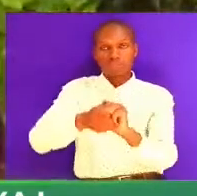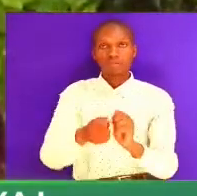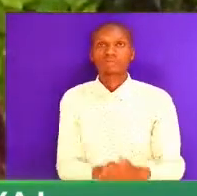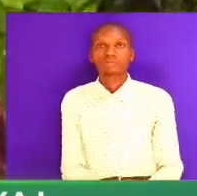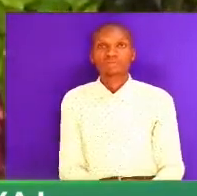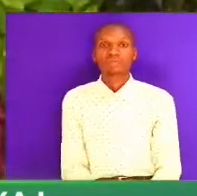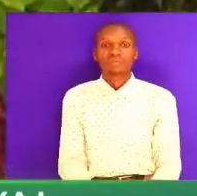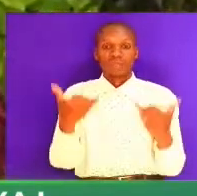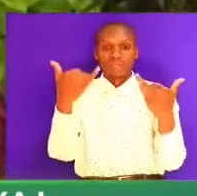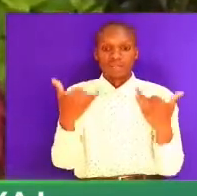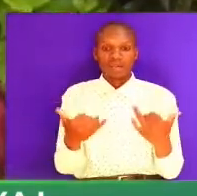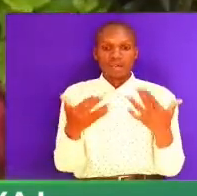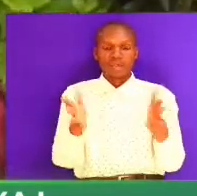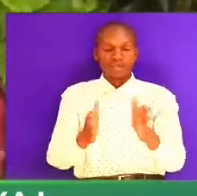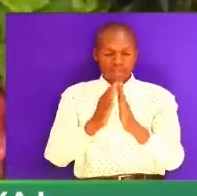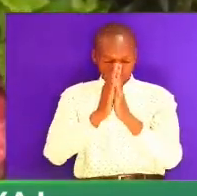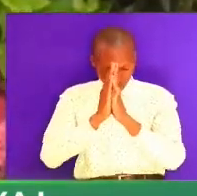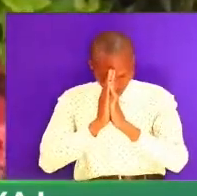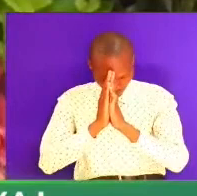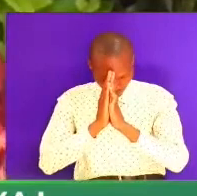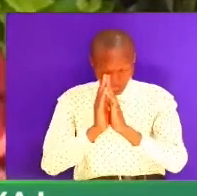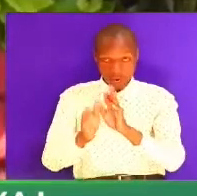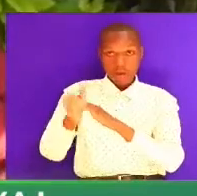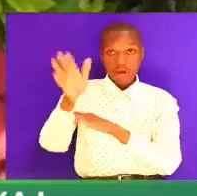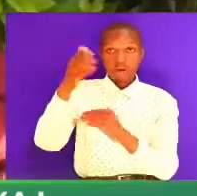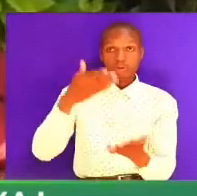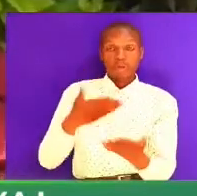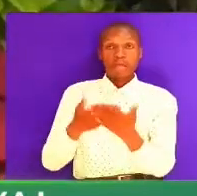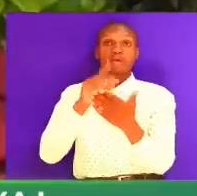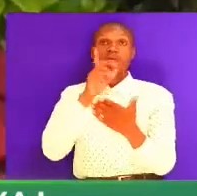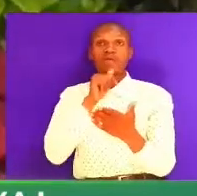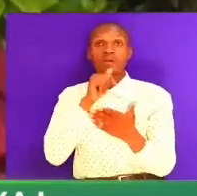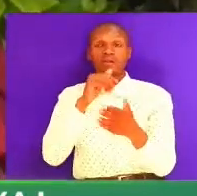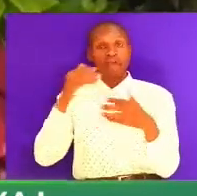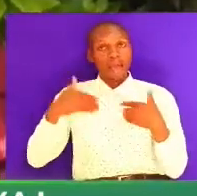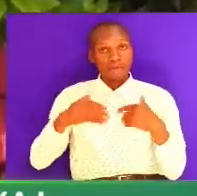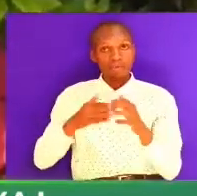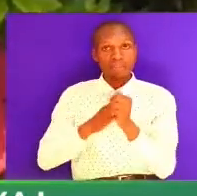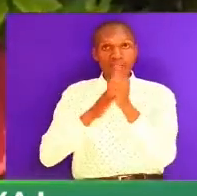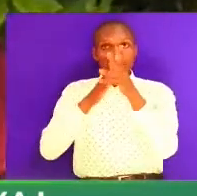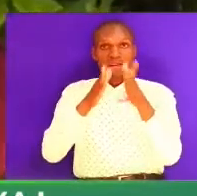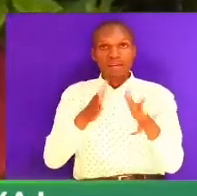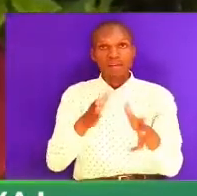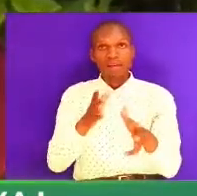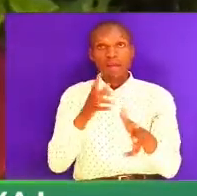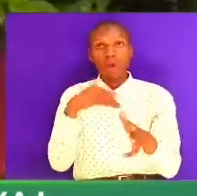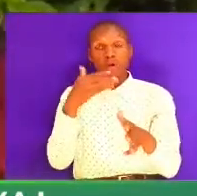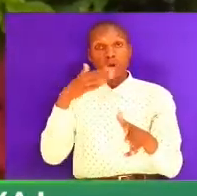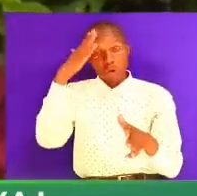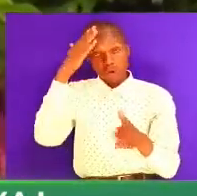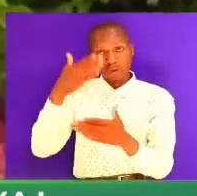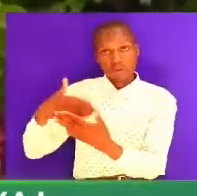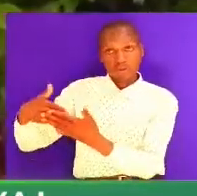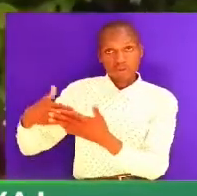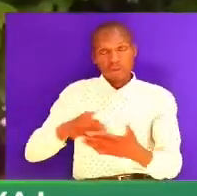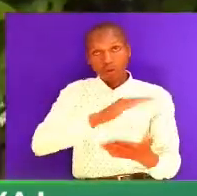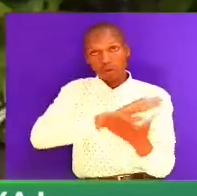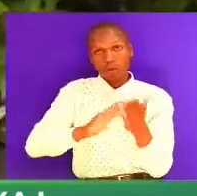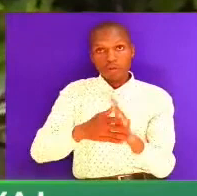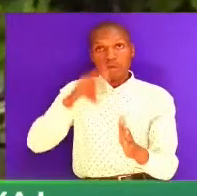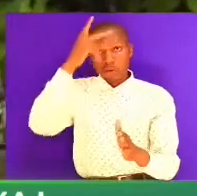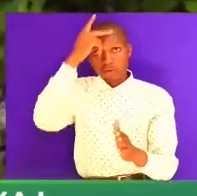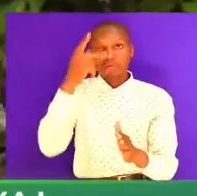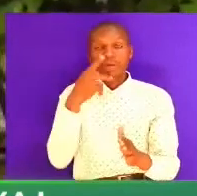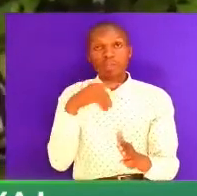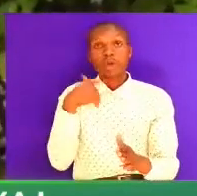ngintu njimbo sabanya sa tokonye iyo tutage tutonyo rumurayi Omonyo ta bana cinta kara, omonyo ta bangina